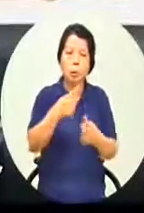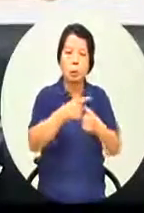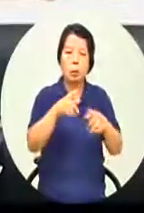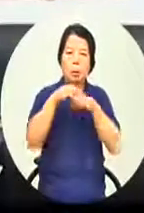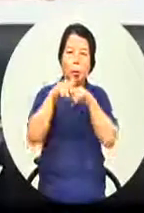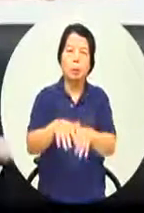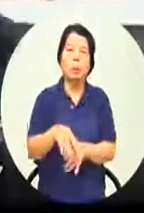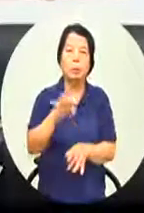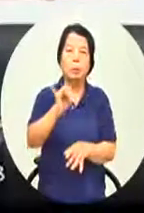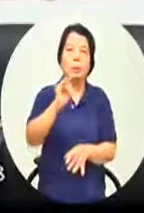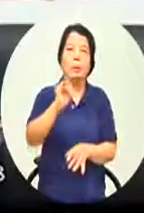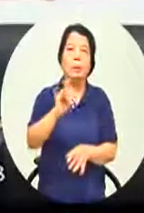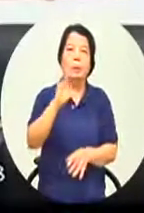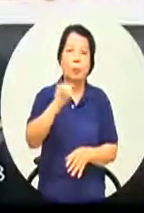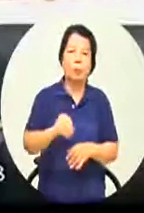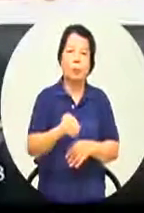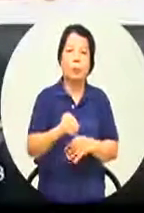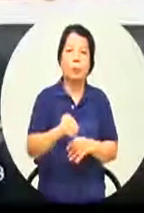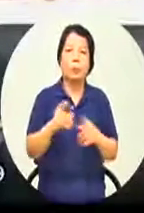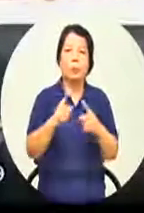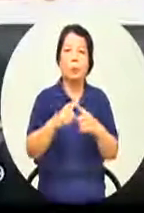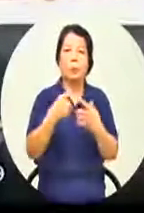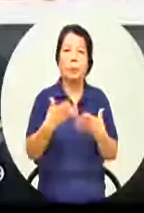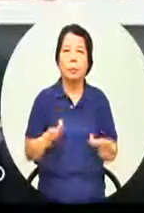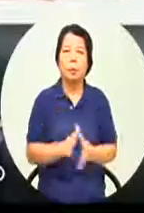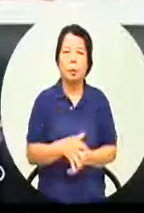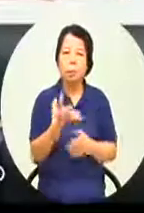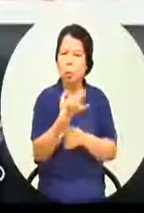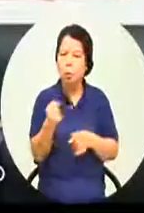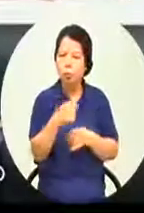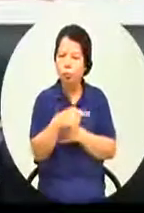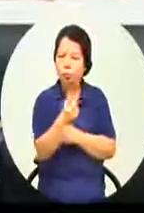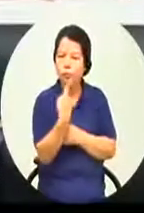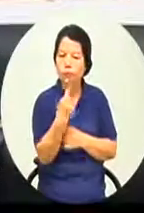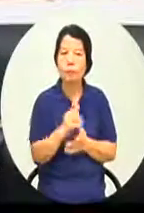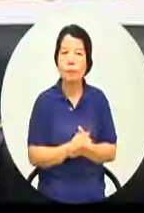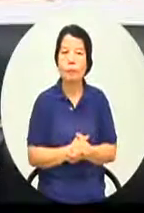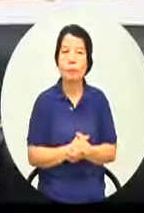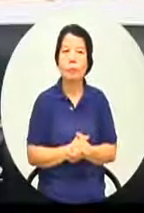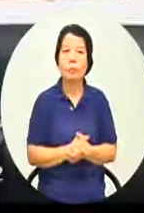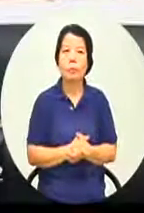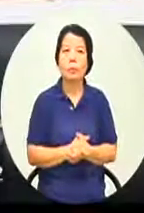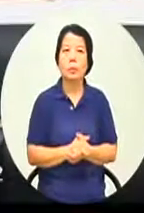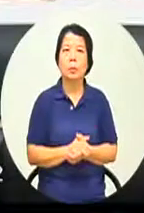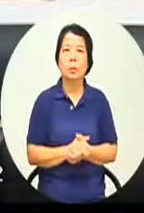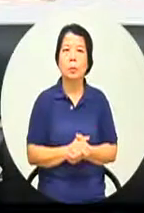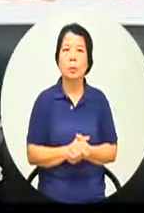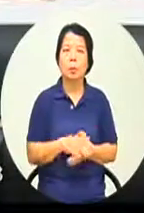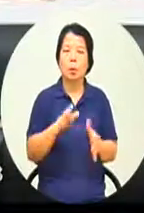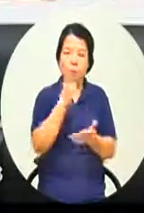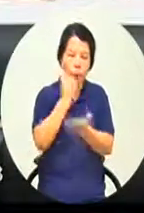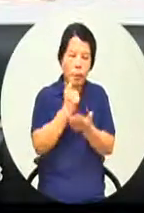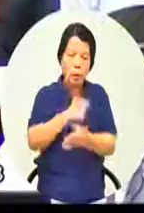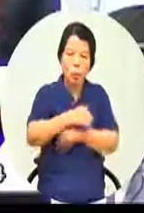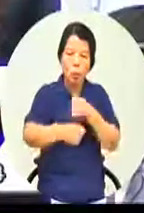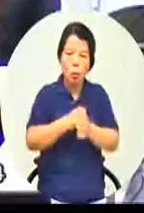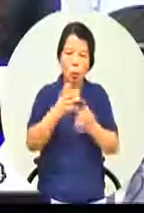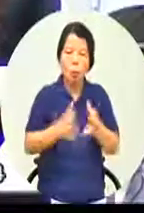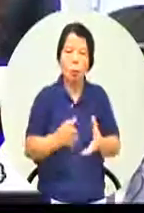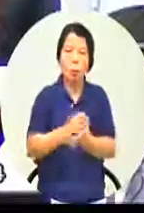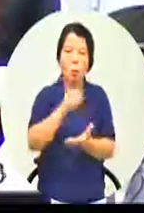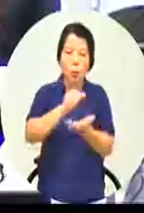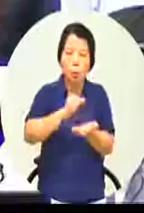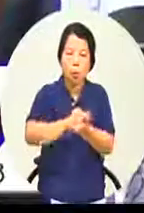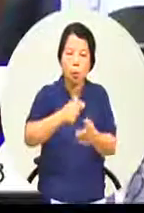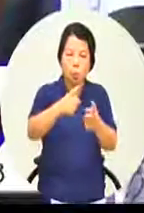长，那当你吸，我不晓得这个数据从哪里而来。 我们有记，就是我们每次办活动，我们都会去统计